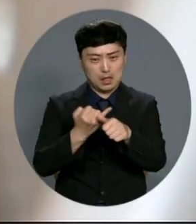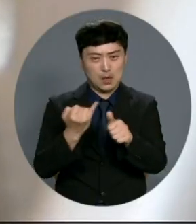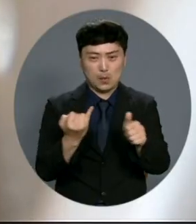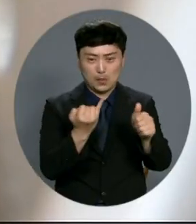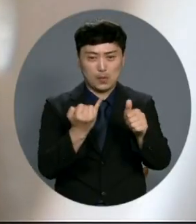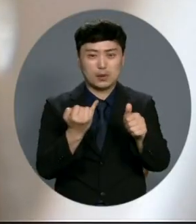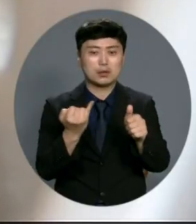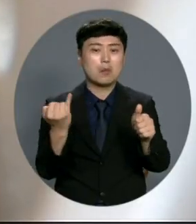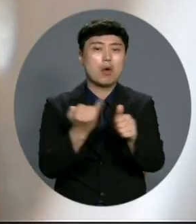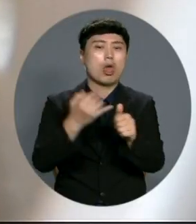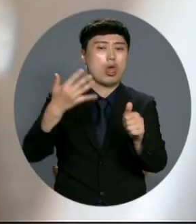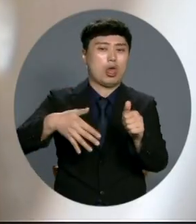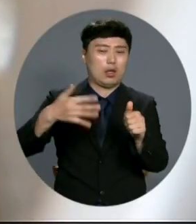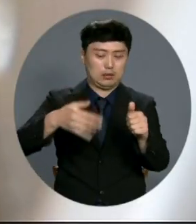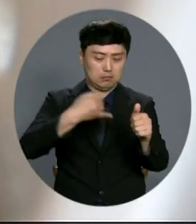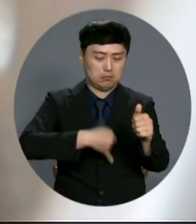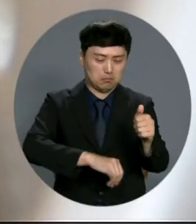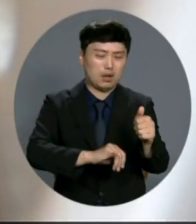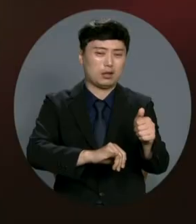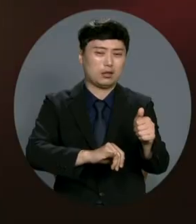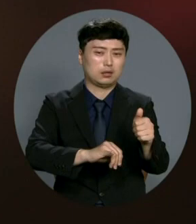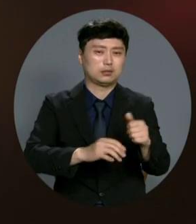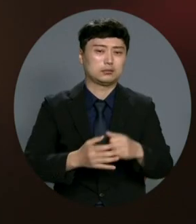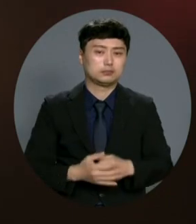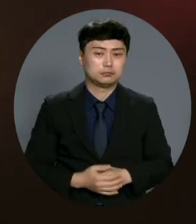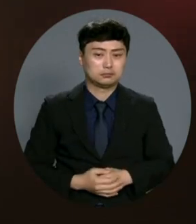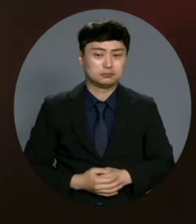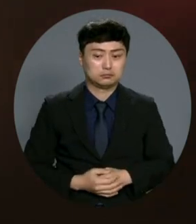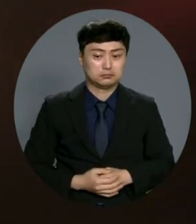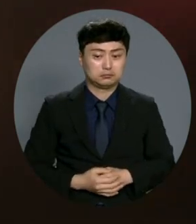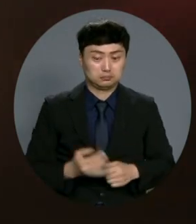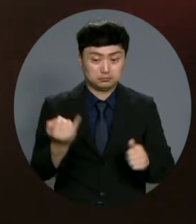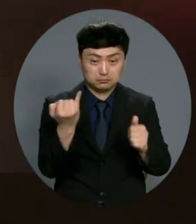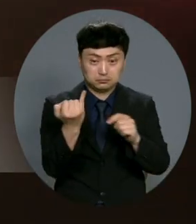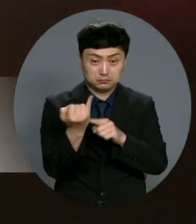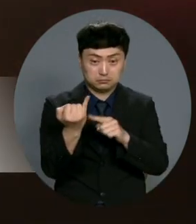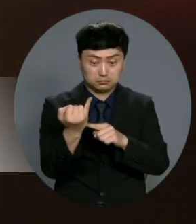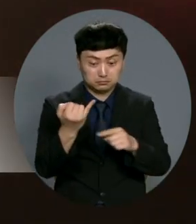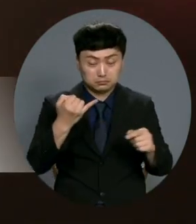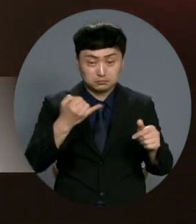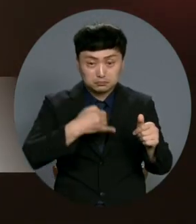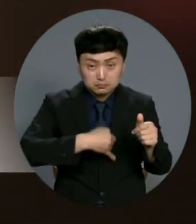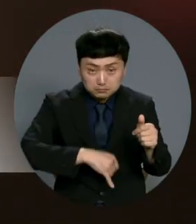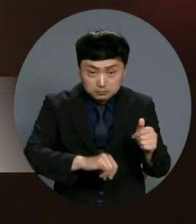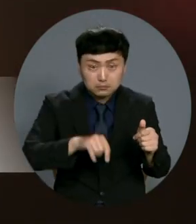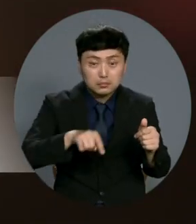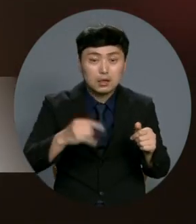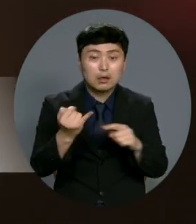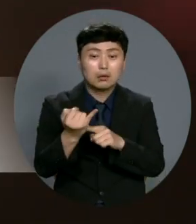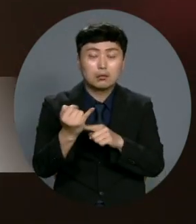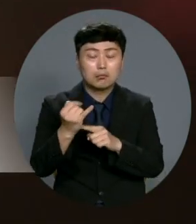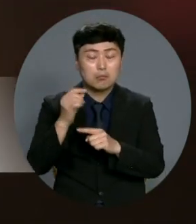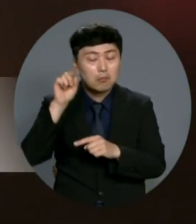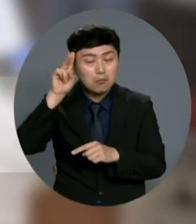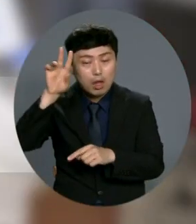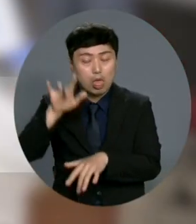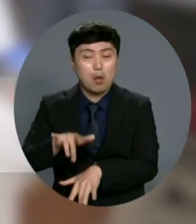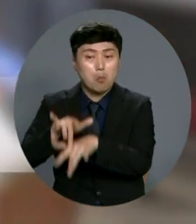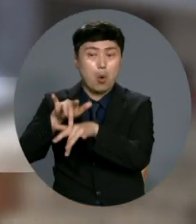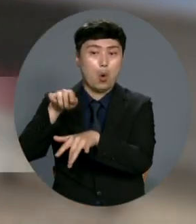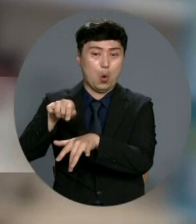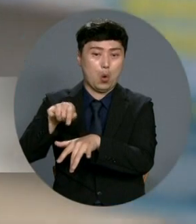지난해 9월 딸을 얻었습니다 그런데이 여성의 아이를 낳고 며칠이 지난 뒤 집을 나가면서 연락이 끊겼습니다